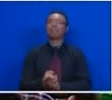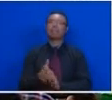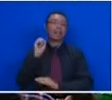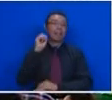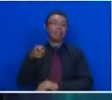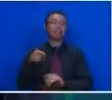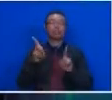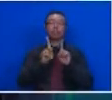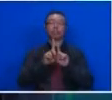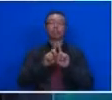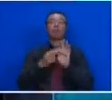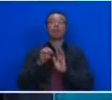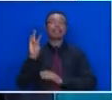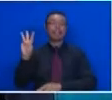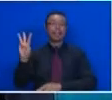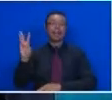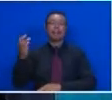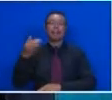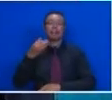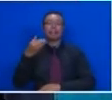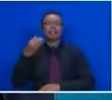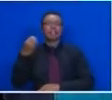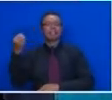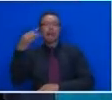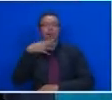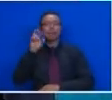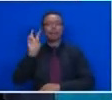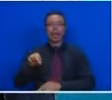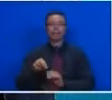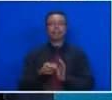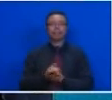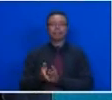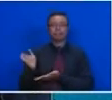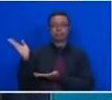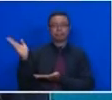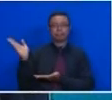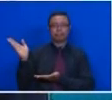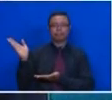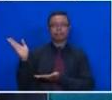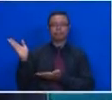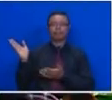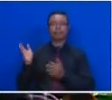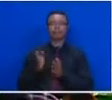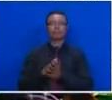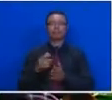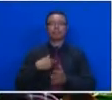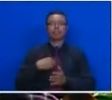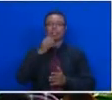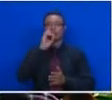Selanjutnya paslon 3, silakan menanggapi kembali dalam waktu 1 menit 30 detik dimulai sekarang.